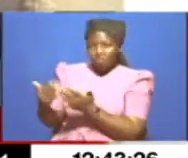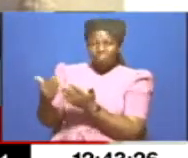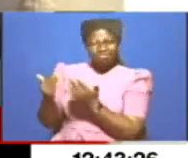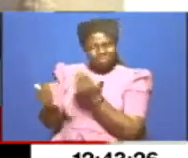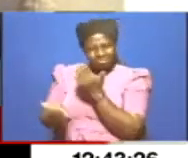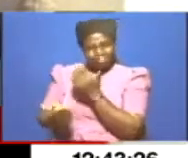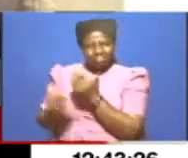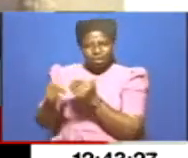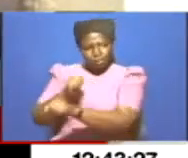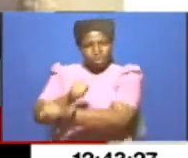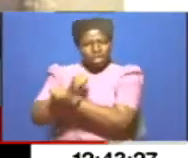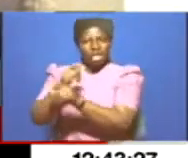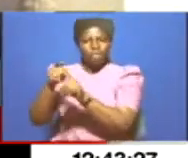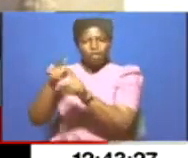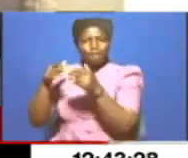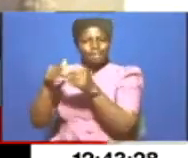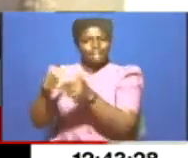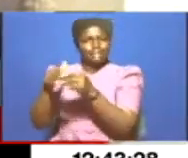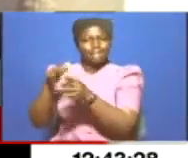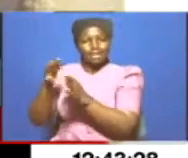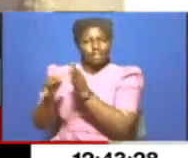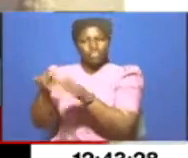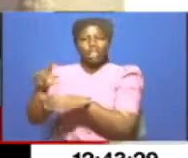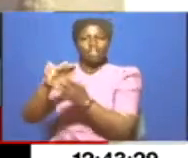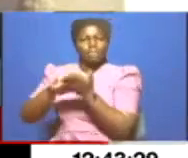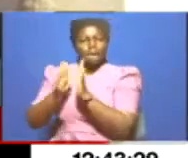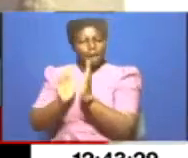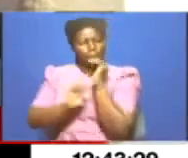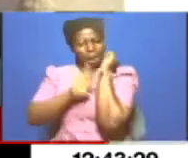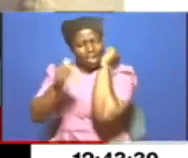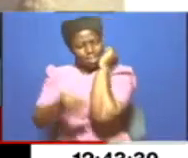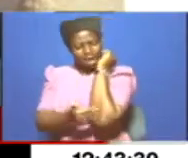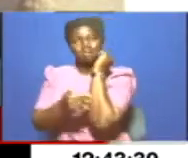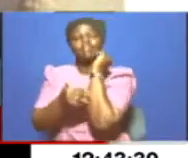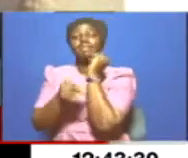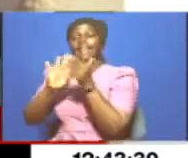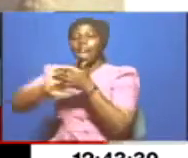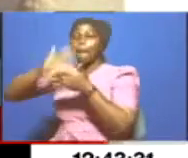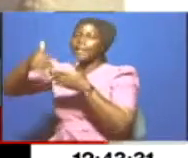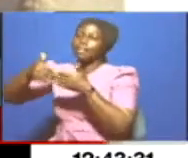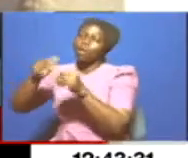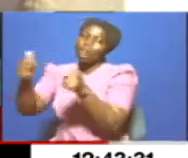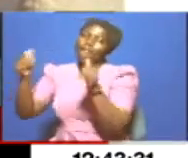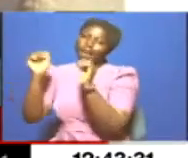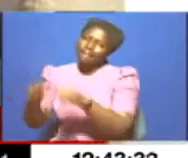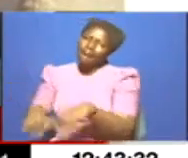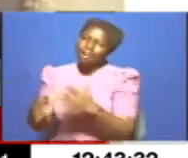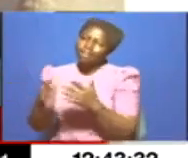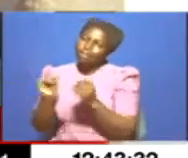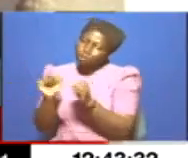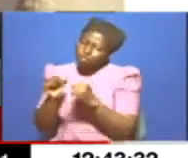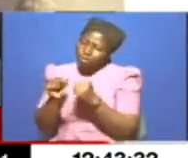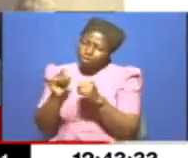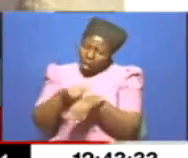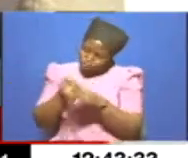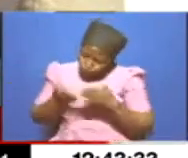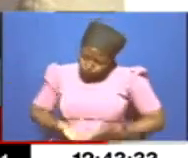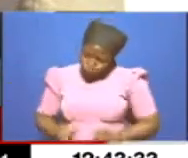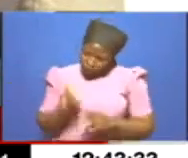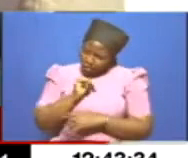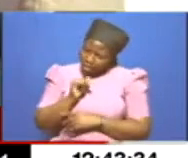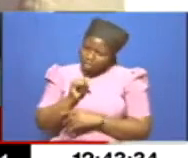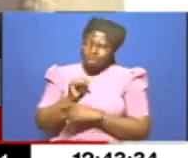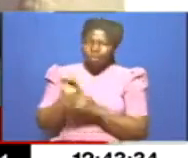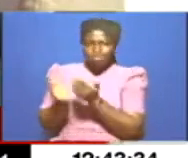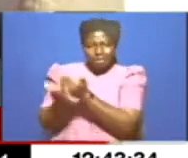Akipata mimba unaweza kumrekebisha tena, unaweza kuchukua mtoto baada ya kujifungua umchukue mtoto na